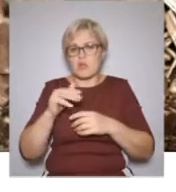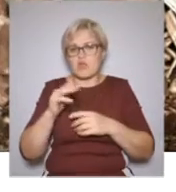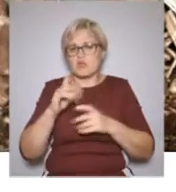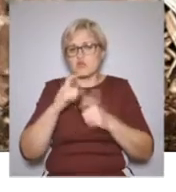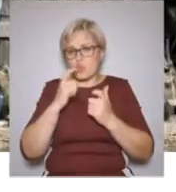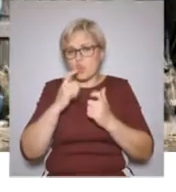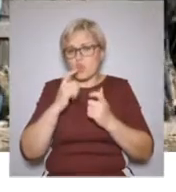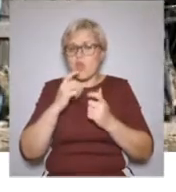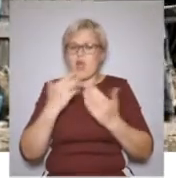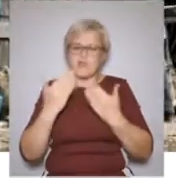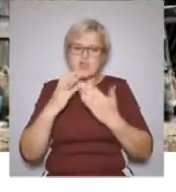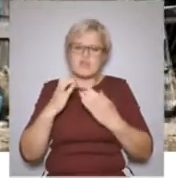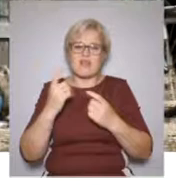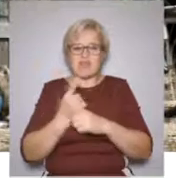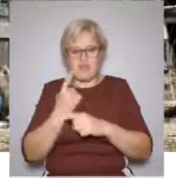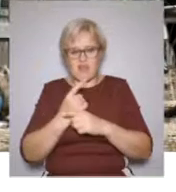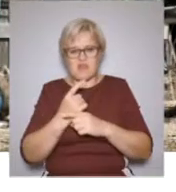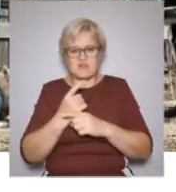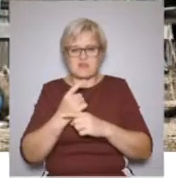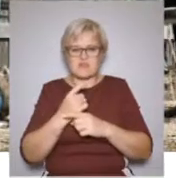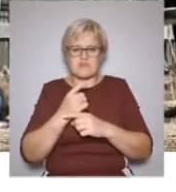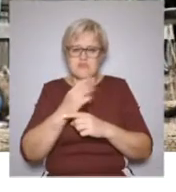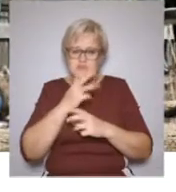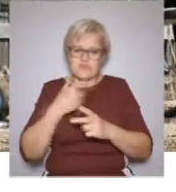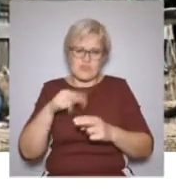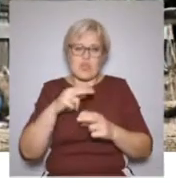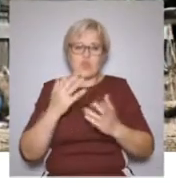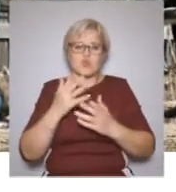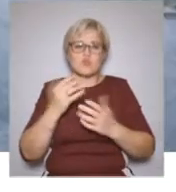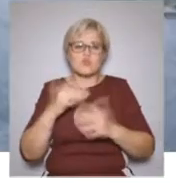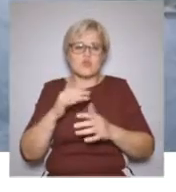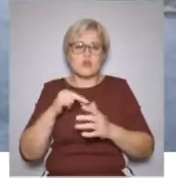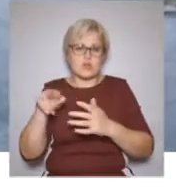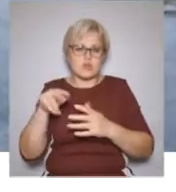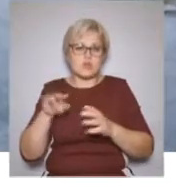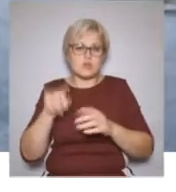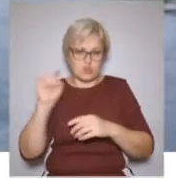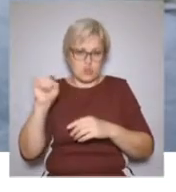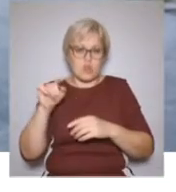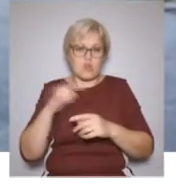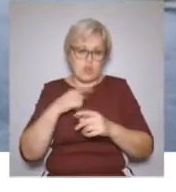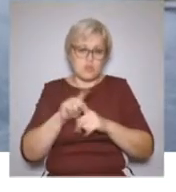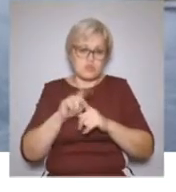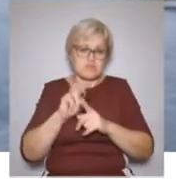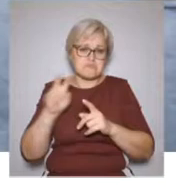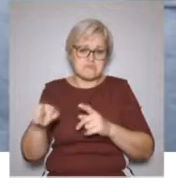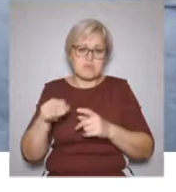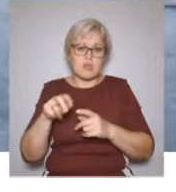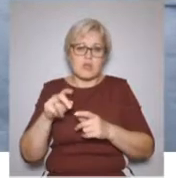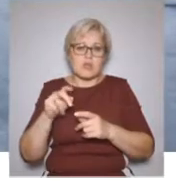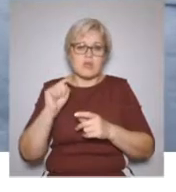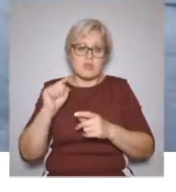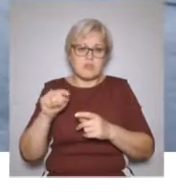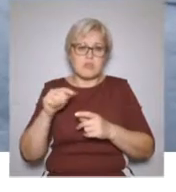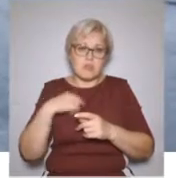компании здесь ребята который молись могу сказать то что там было классно вот это 90 восьмой